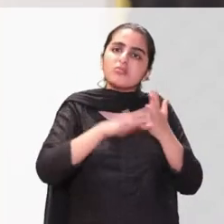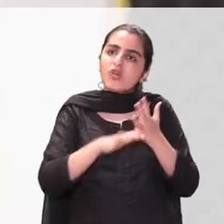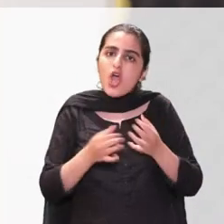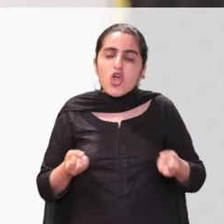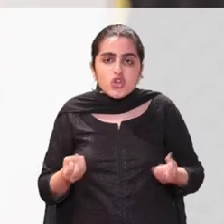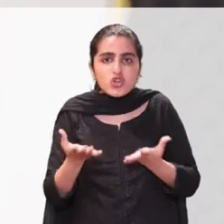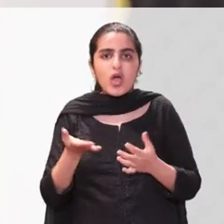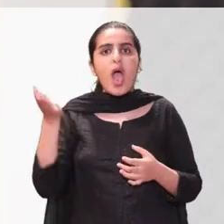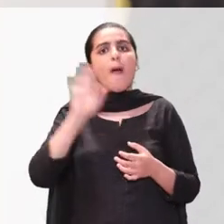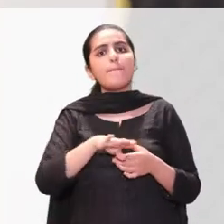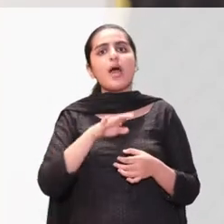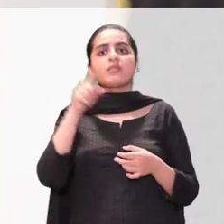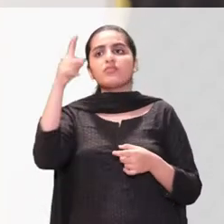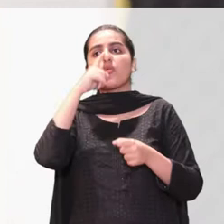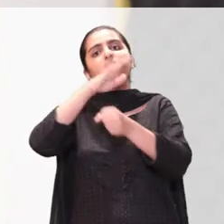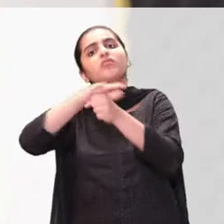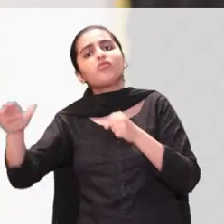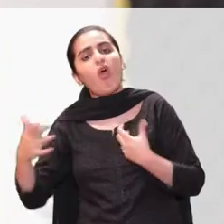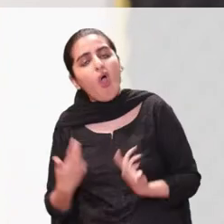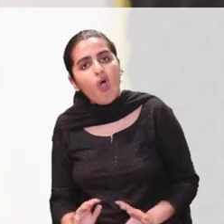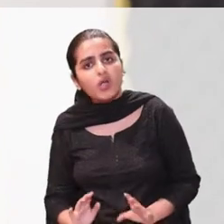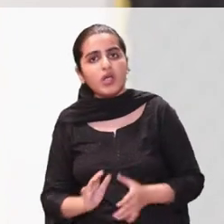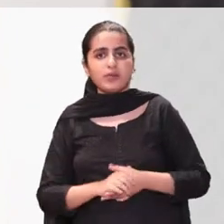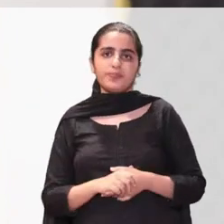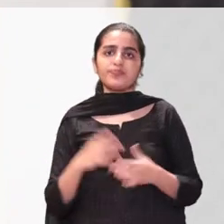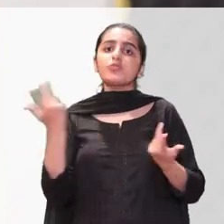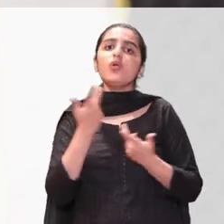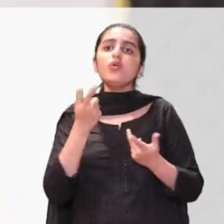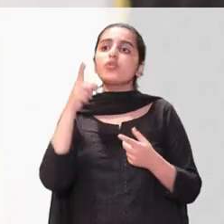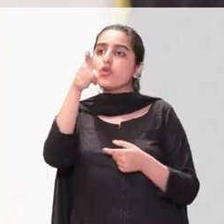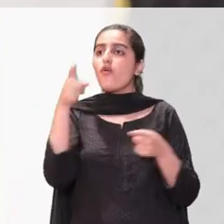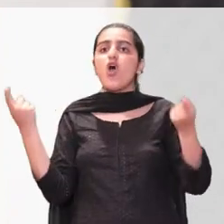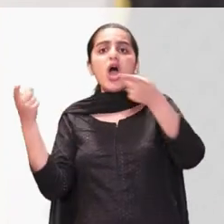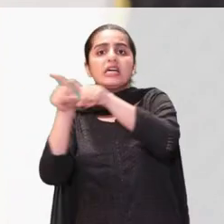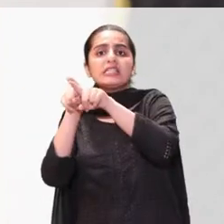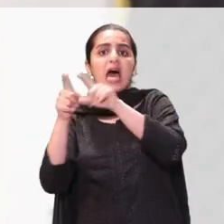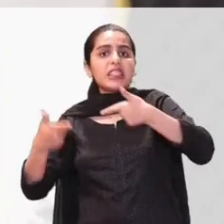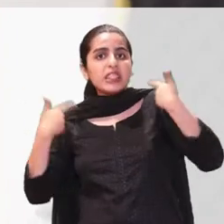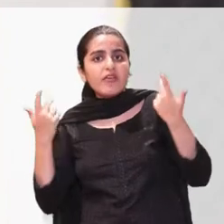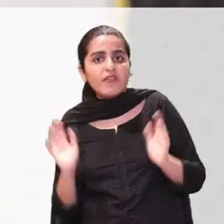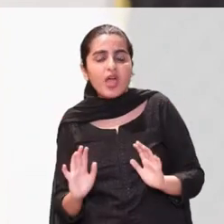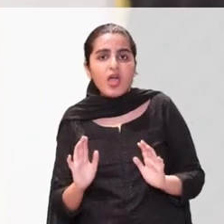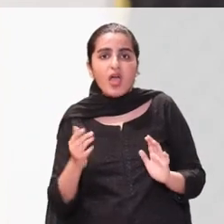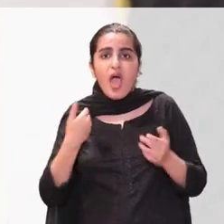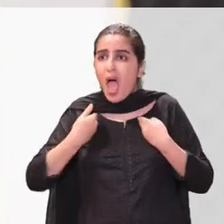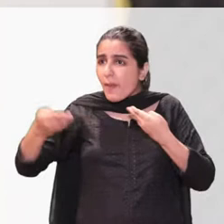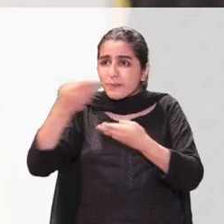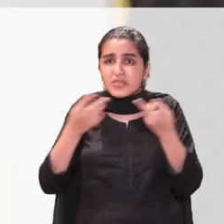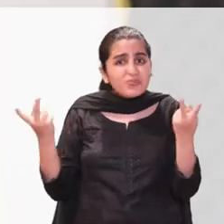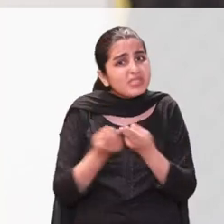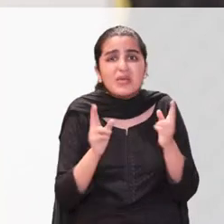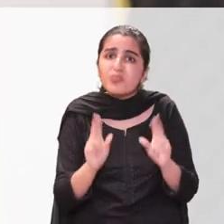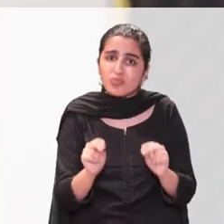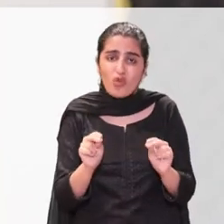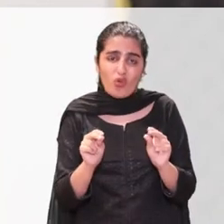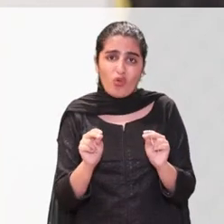होती जा रही होती जाती है अबे कम से कम सुनते हैं और फिलहाल लड़की का मर्डर हो गया वह लिव-इन रिलेशनशिप में थी पाकिस्तान